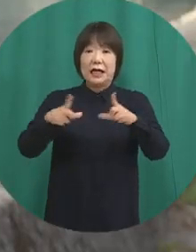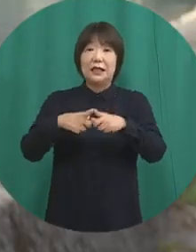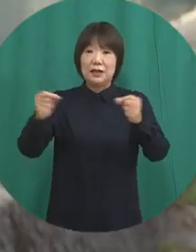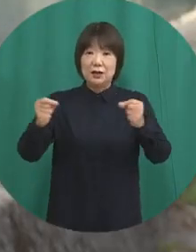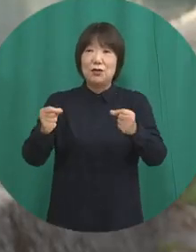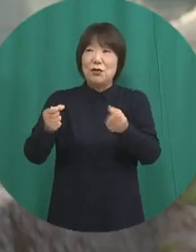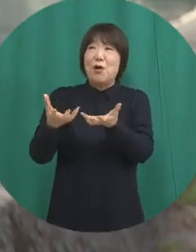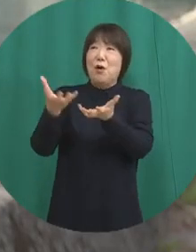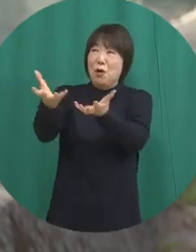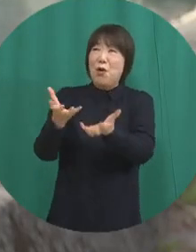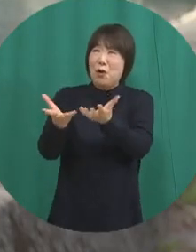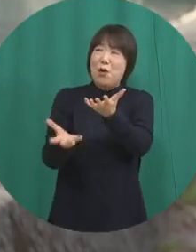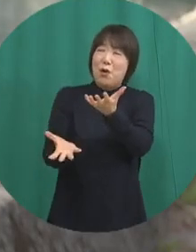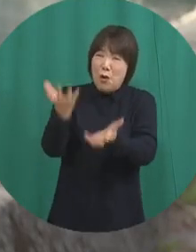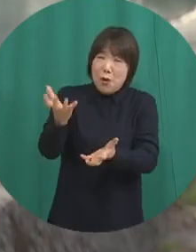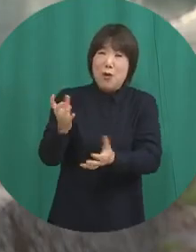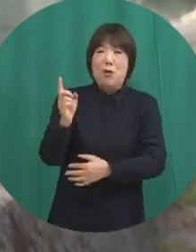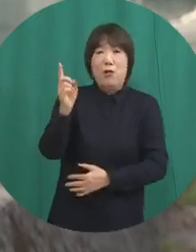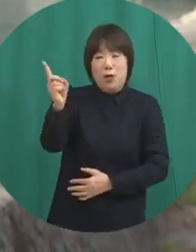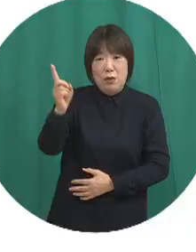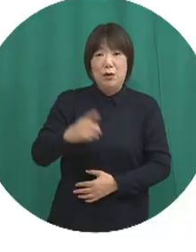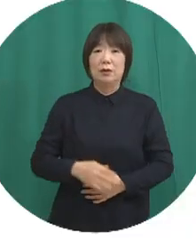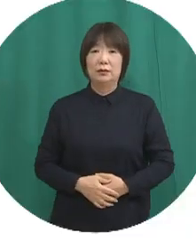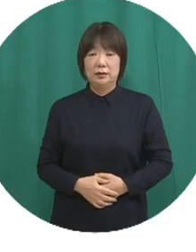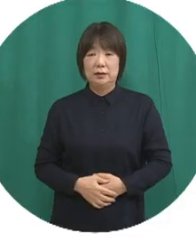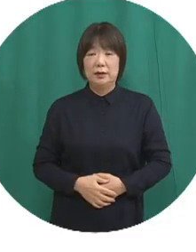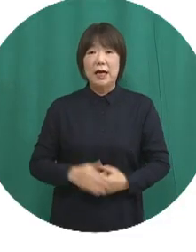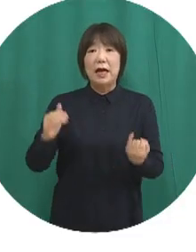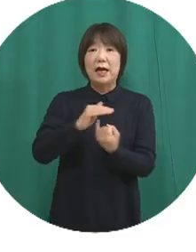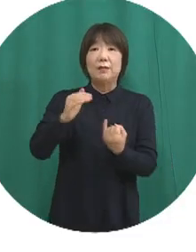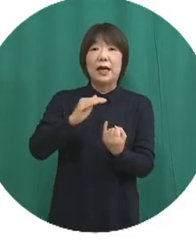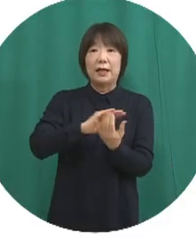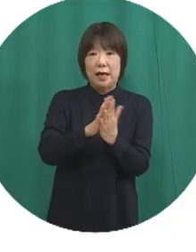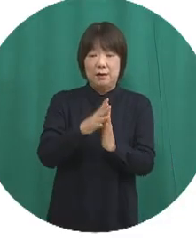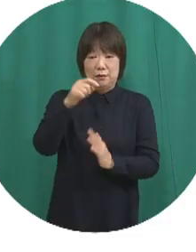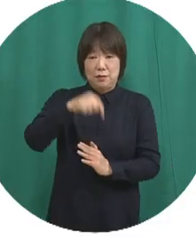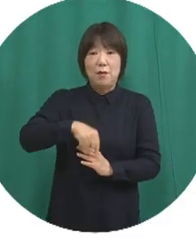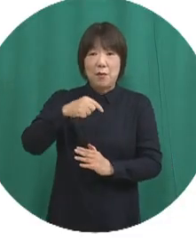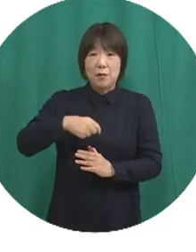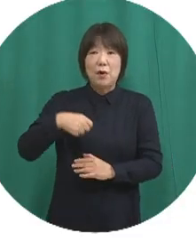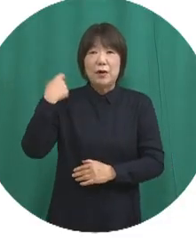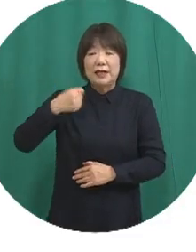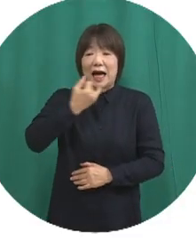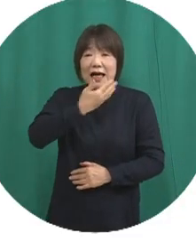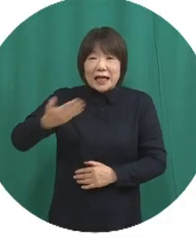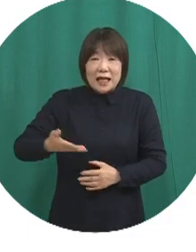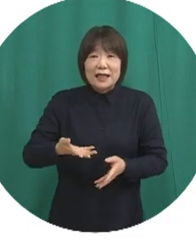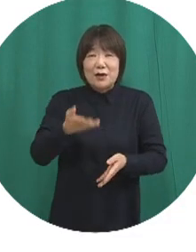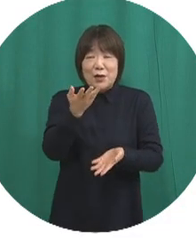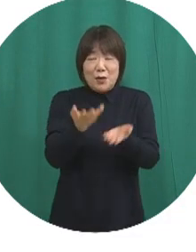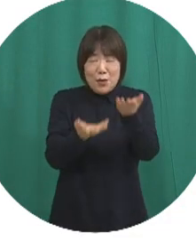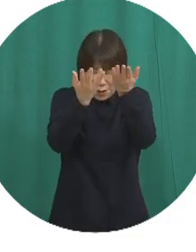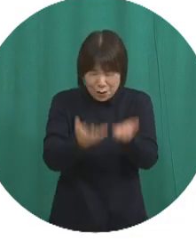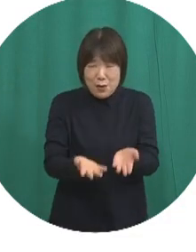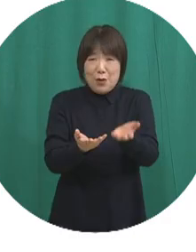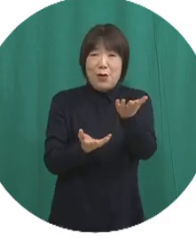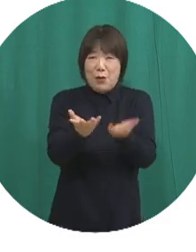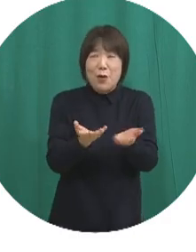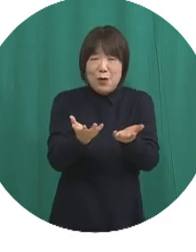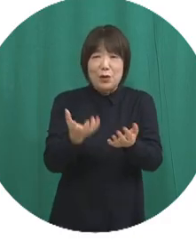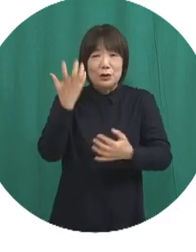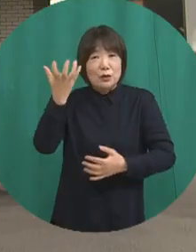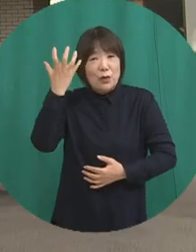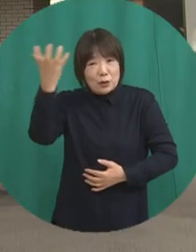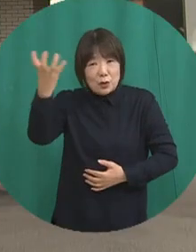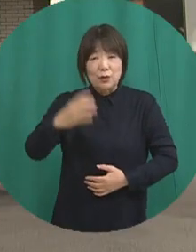は東日本大震災が発生した日です。愛媛県でも南海トラフ地震での甚大な被害が想定されています